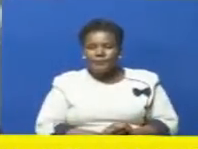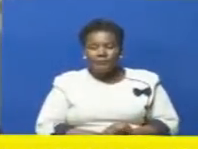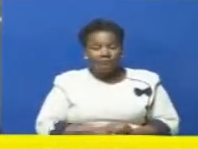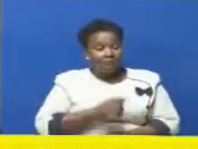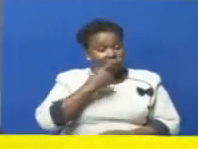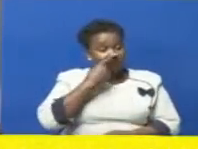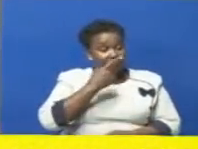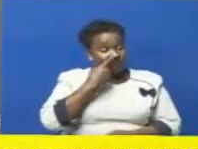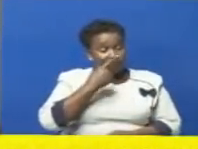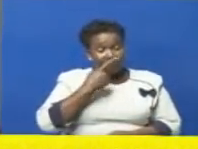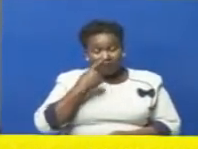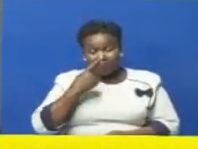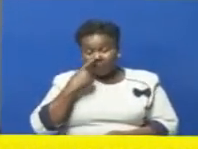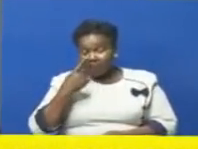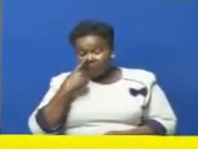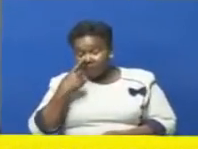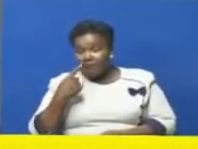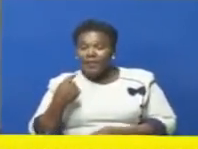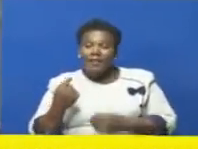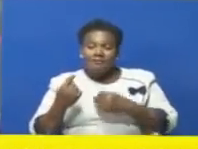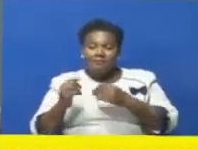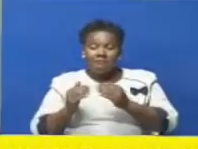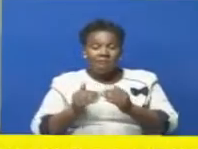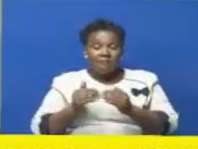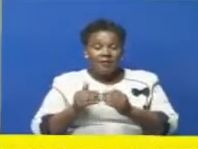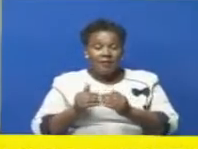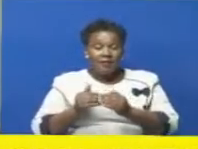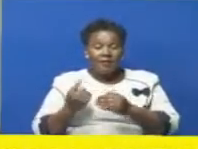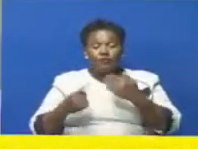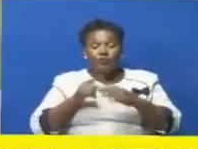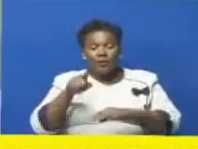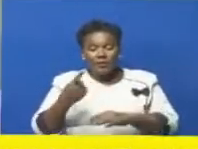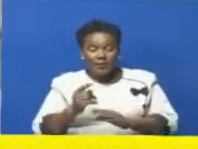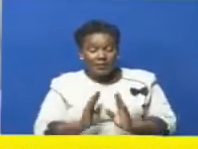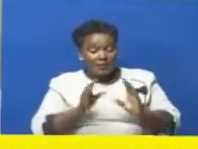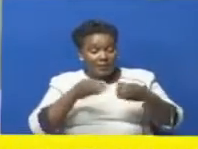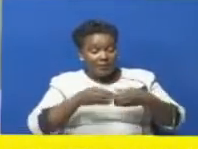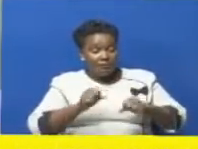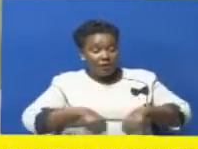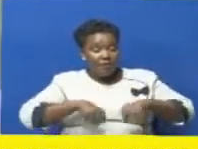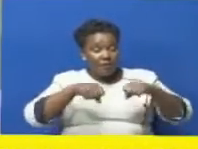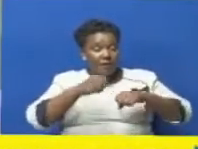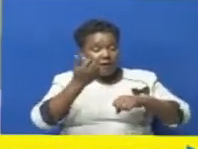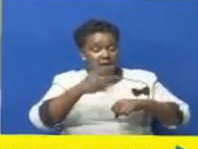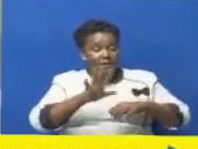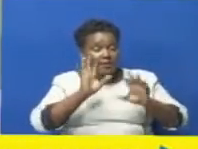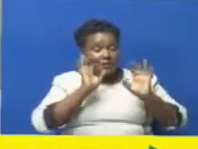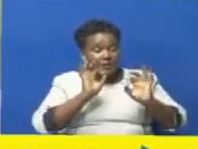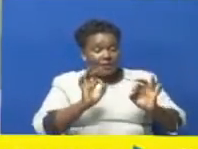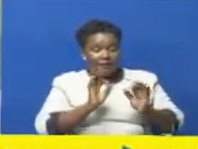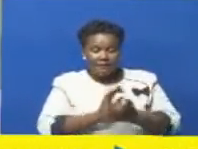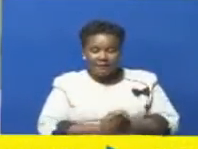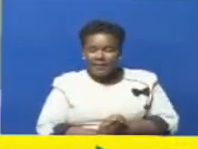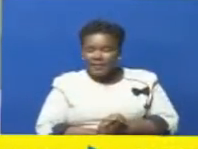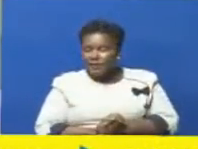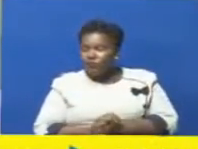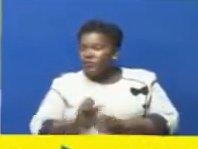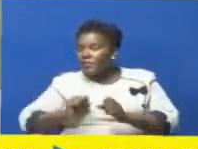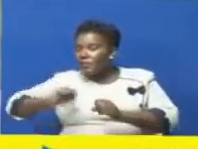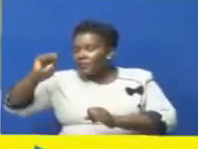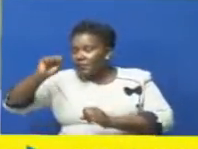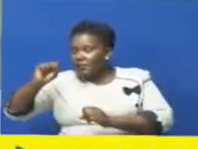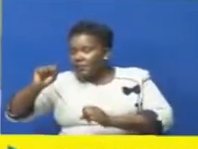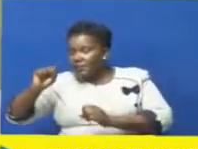hayo yamejiri baada ya timu ya soka ya Buasa kuifunga timu ya mamlaka ya maji safi na usafi wa mazingira mjini Msoma Muasa